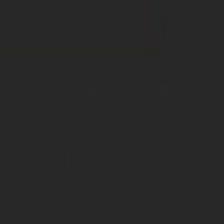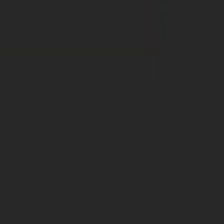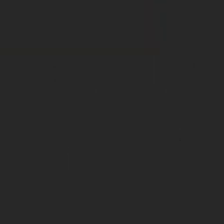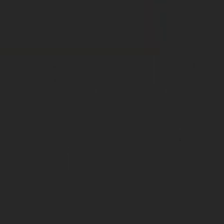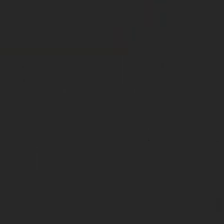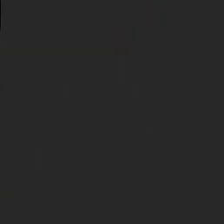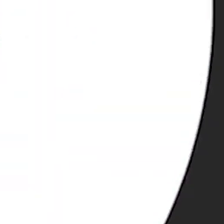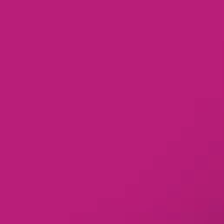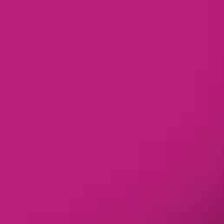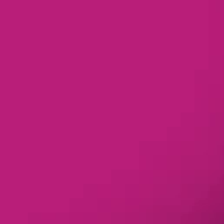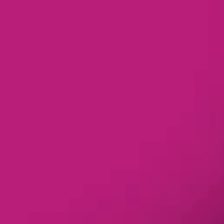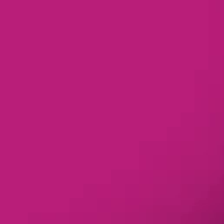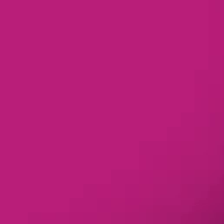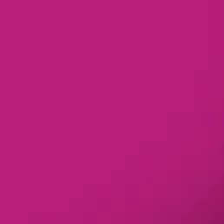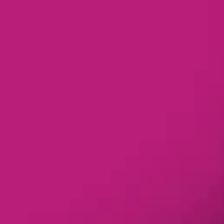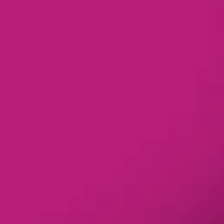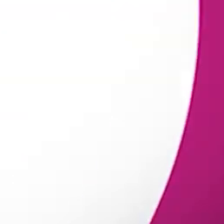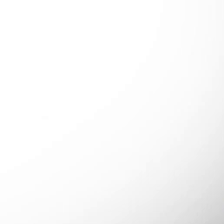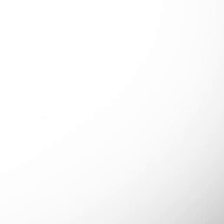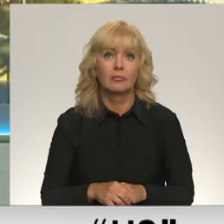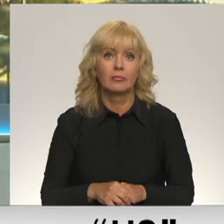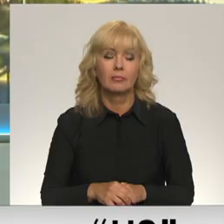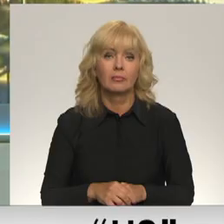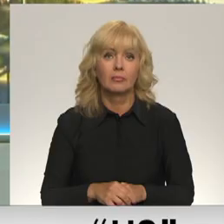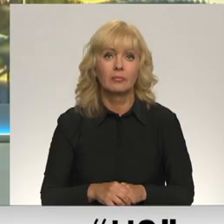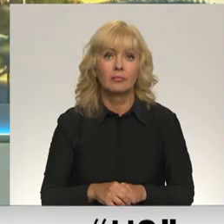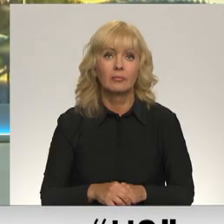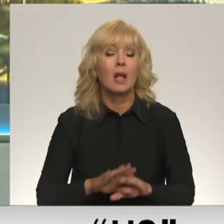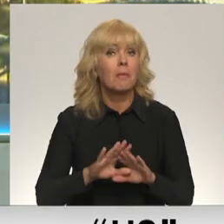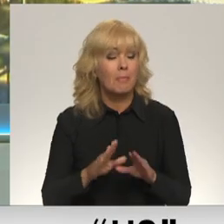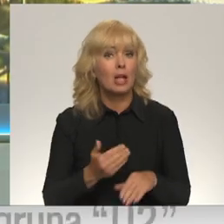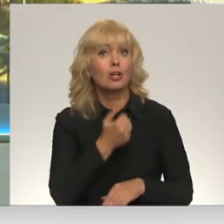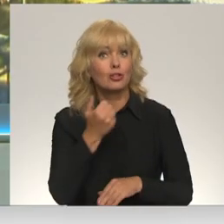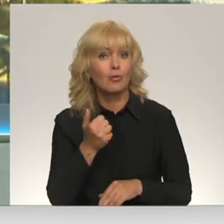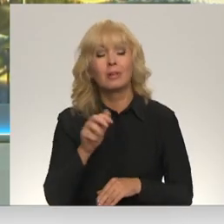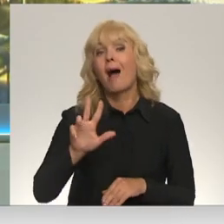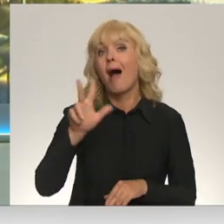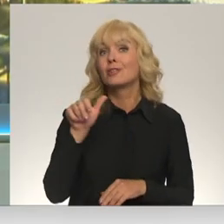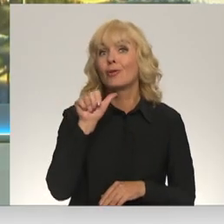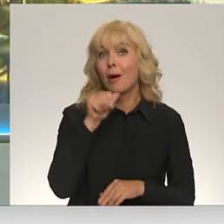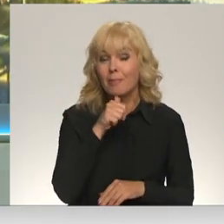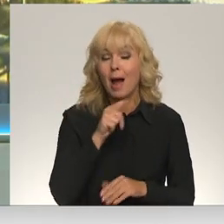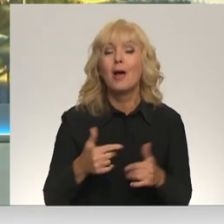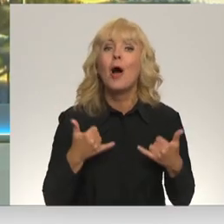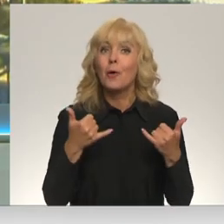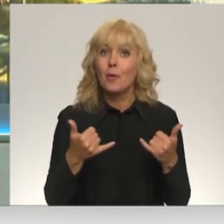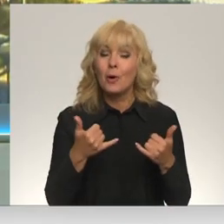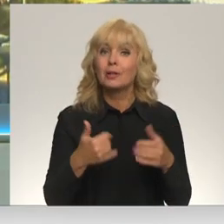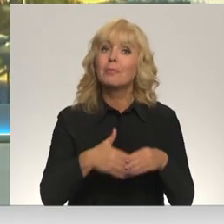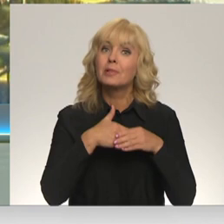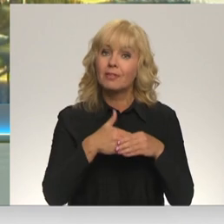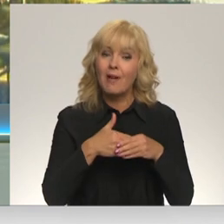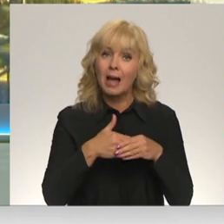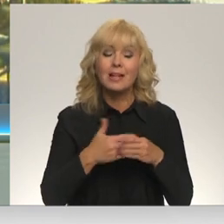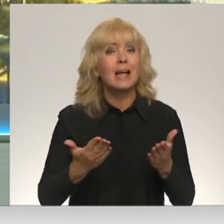Re, viss ēters ir te! Bet šogad 8. maijā arī godinam un sveicam